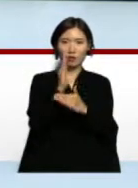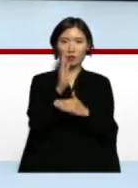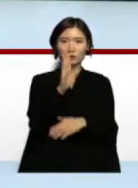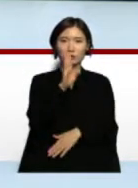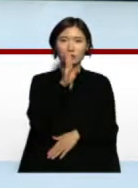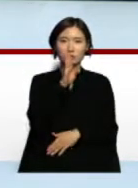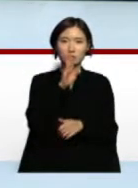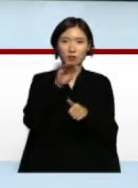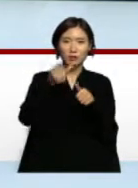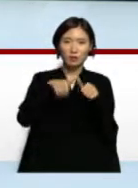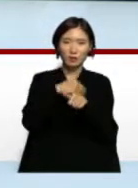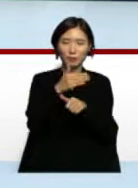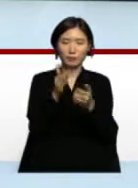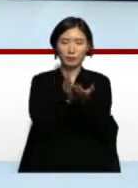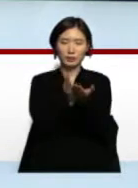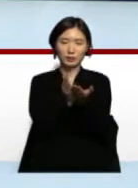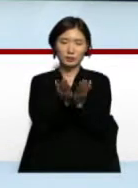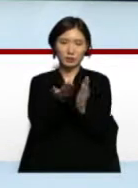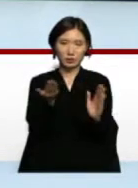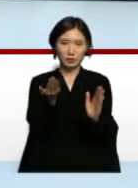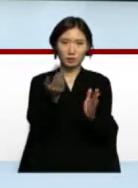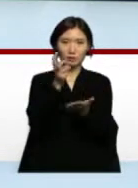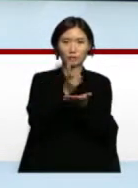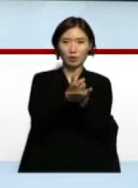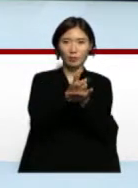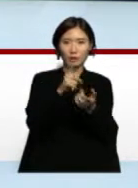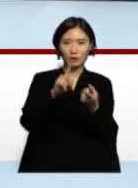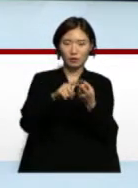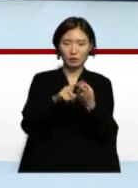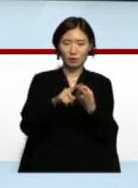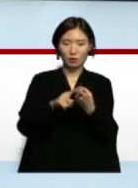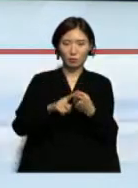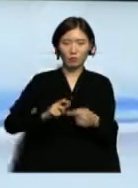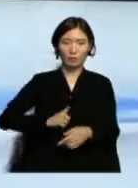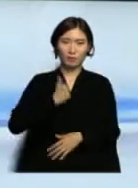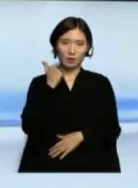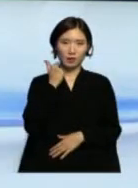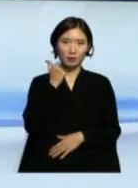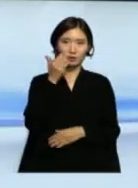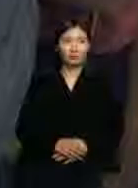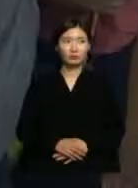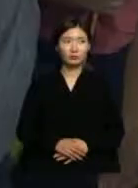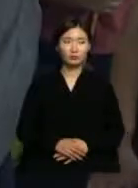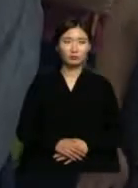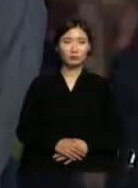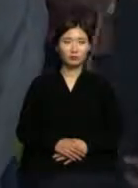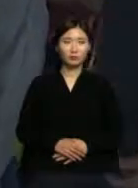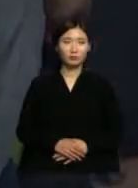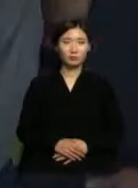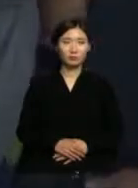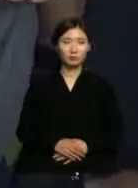현실과 동떨어진 법 적용에 분노마저 느끼고 있는데요. 계속해서 박선화 기자입니다.